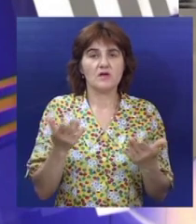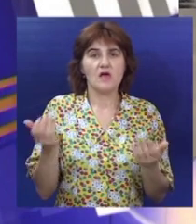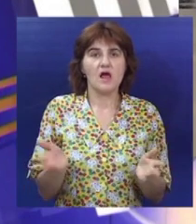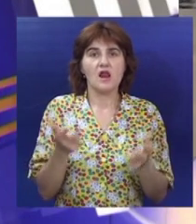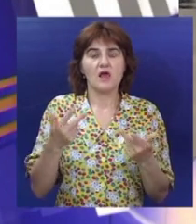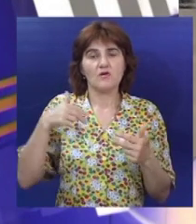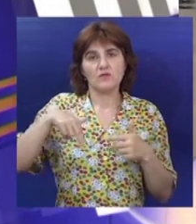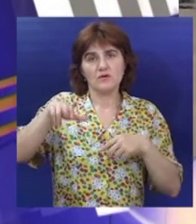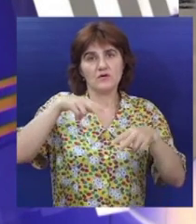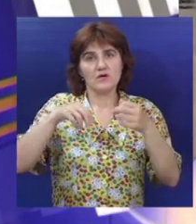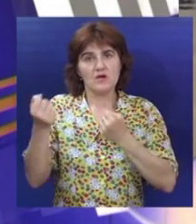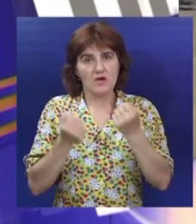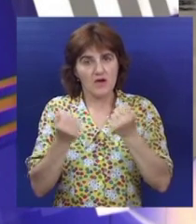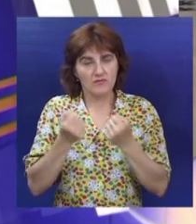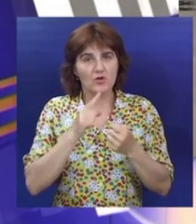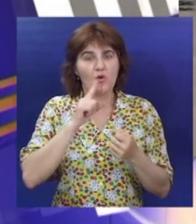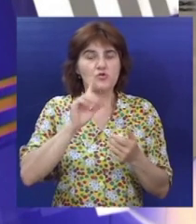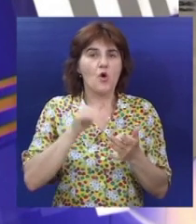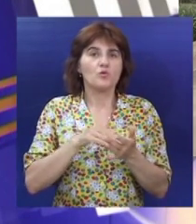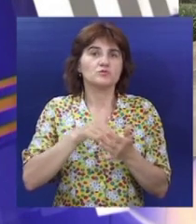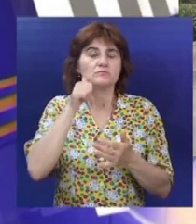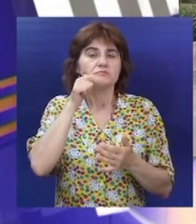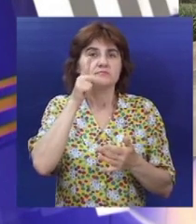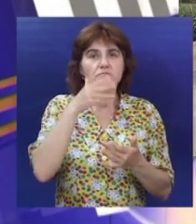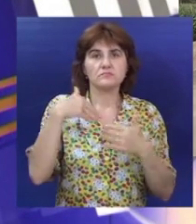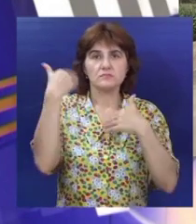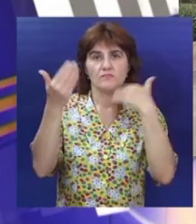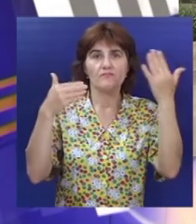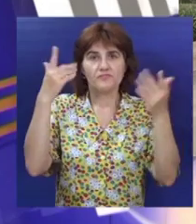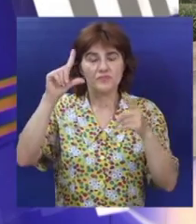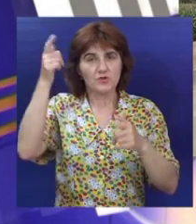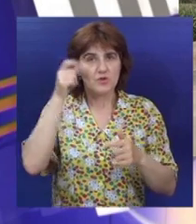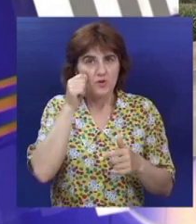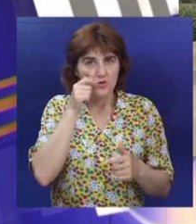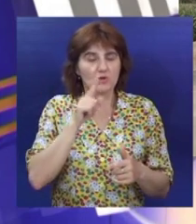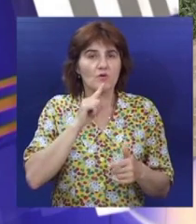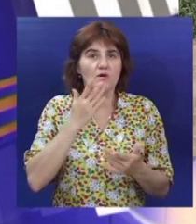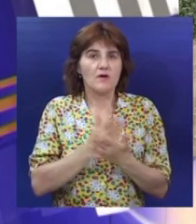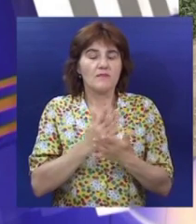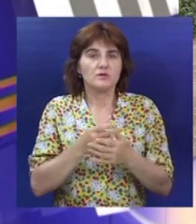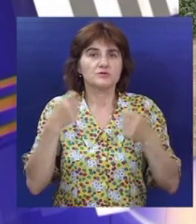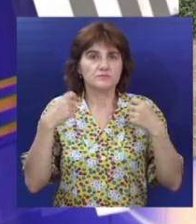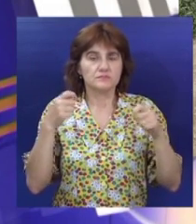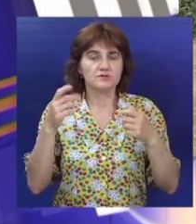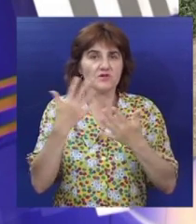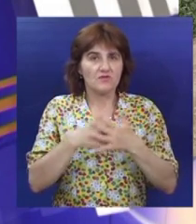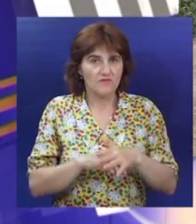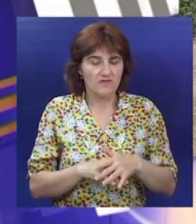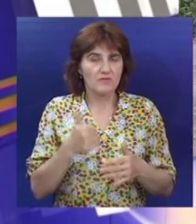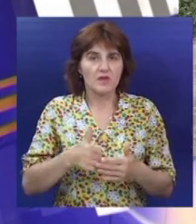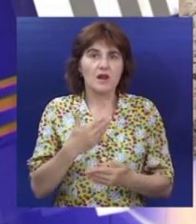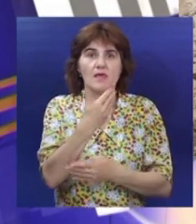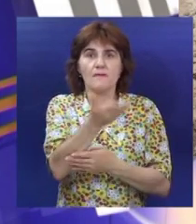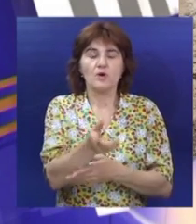prohodnost ka parcelama koje još nisu ustupljene investitorima, a to će biti parcele koje će, za razliku od dosadašnjih koje su ustupljene bez